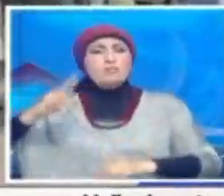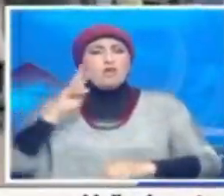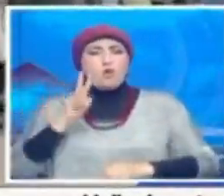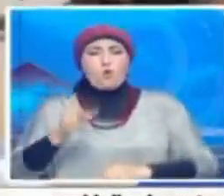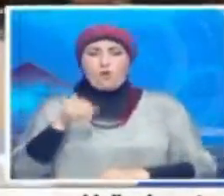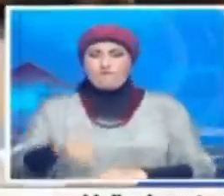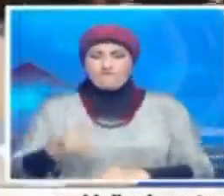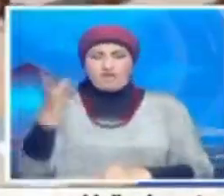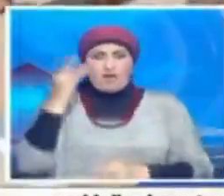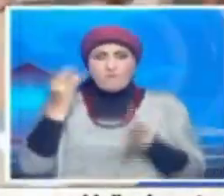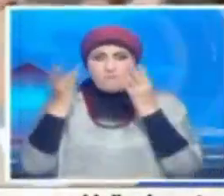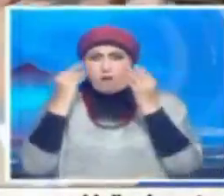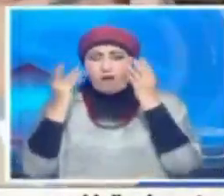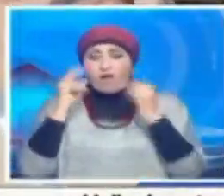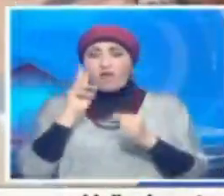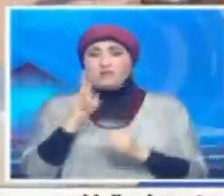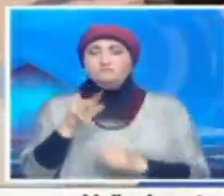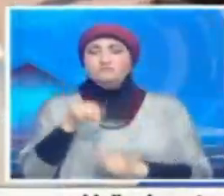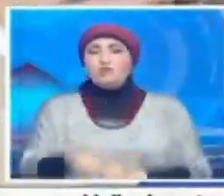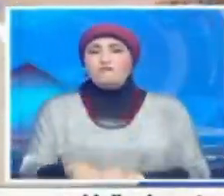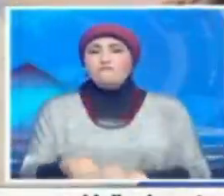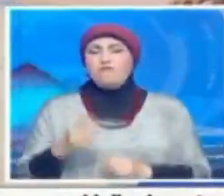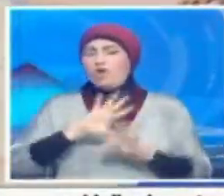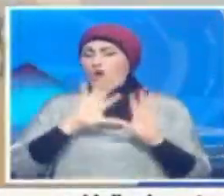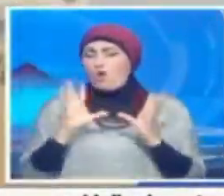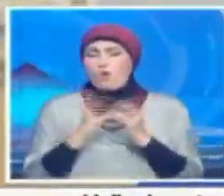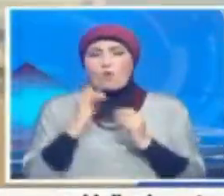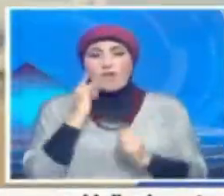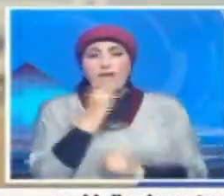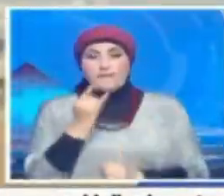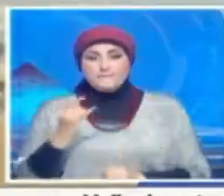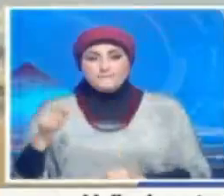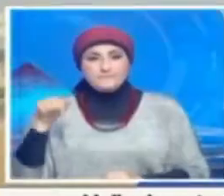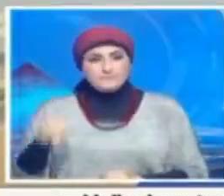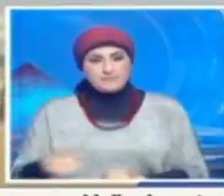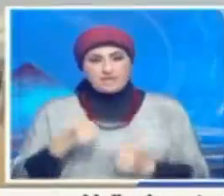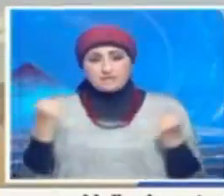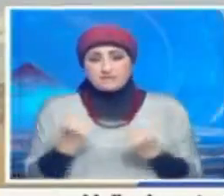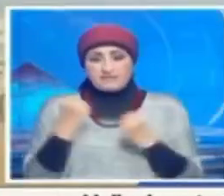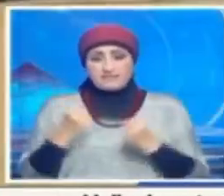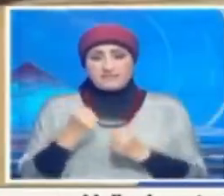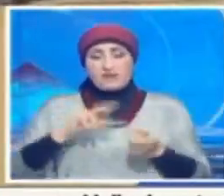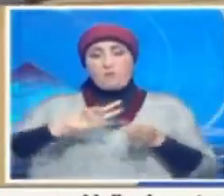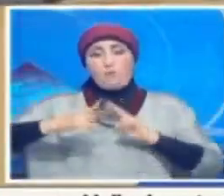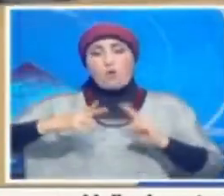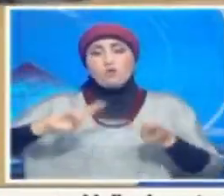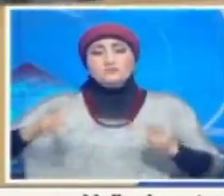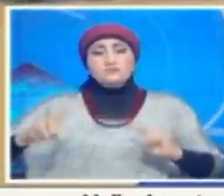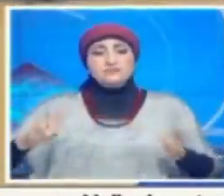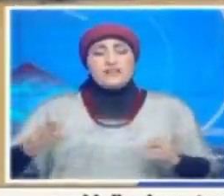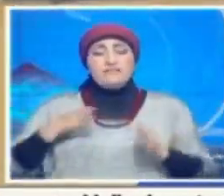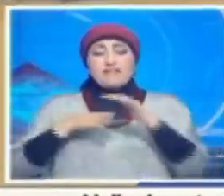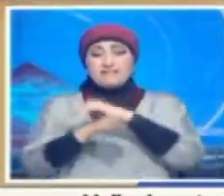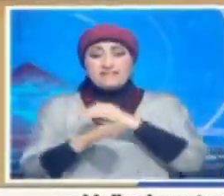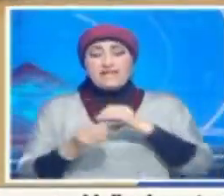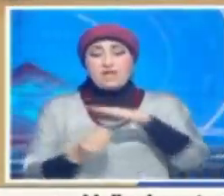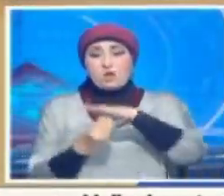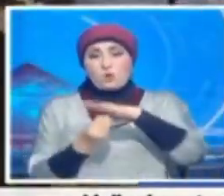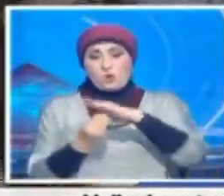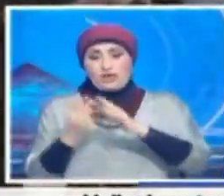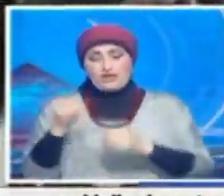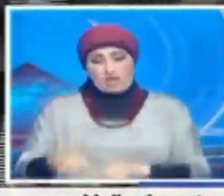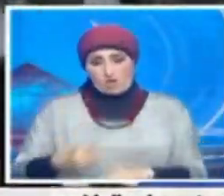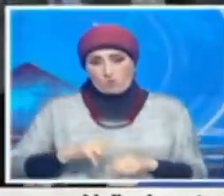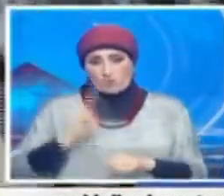مما اكتسبوه من مهارات في مختلف مجالات العمل الأمني في ميادين التدريب المتنوعة الموجودة داخل الأكاديمية،